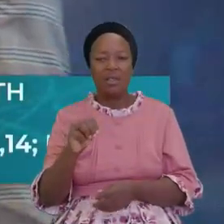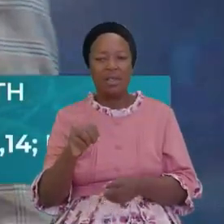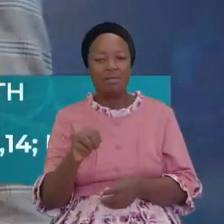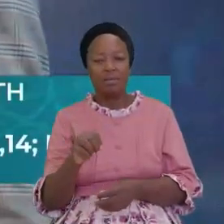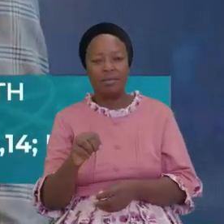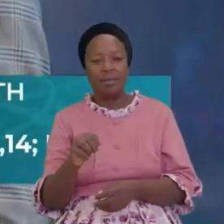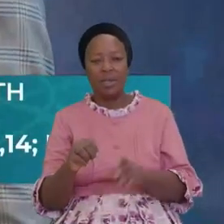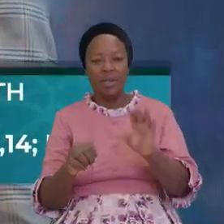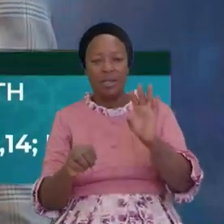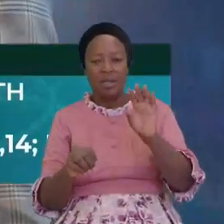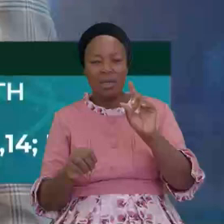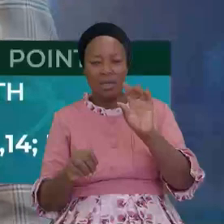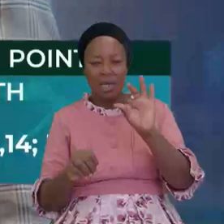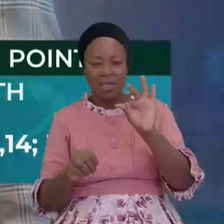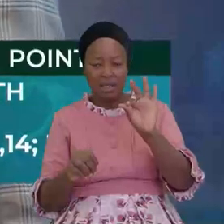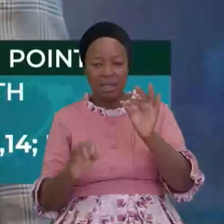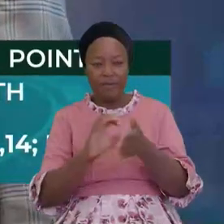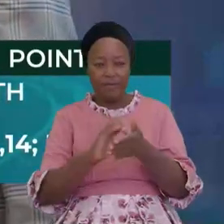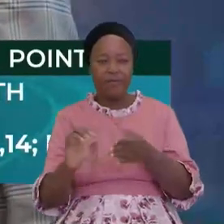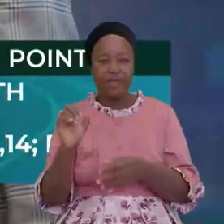En Psaume 19, 12,